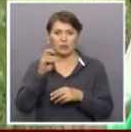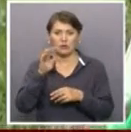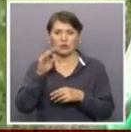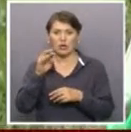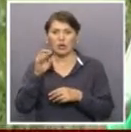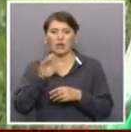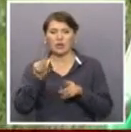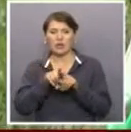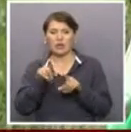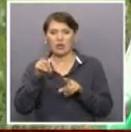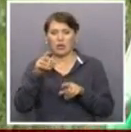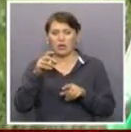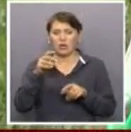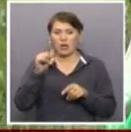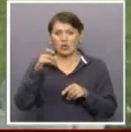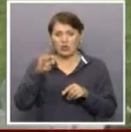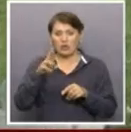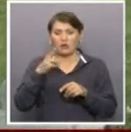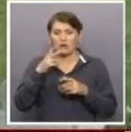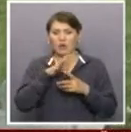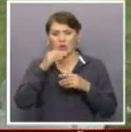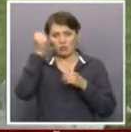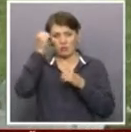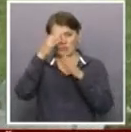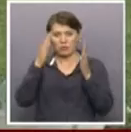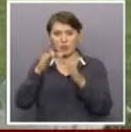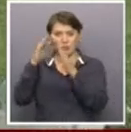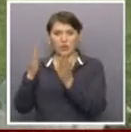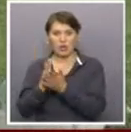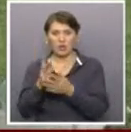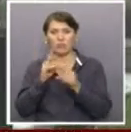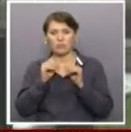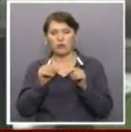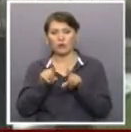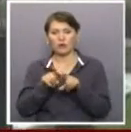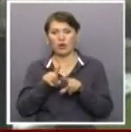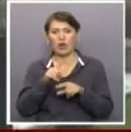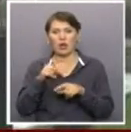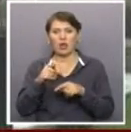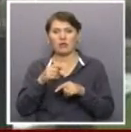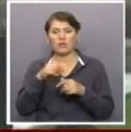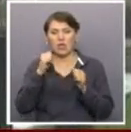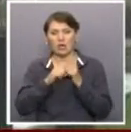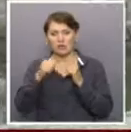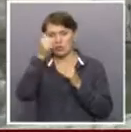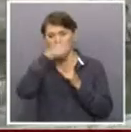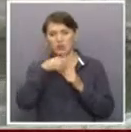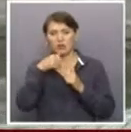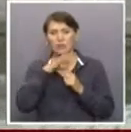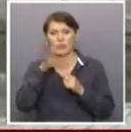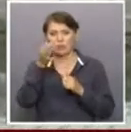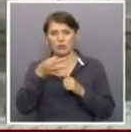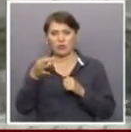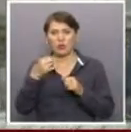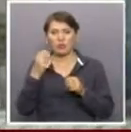бейнеленген ескерткіш тақта мен мүсін қойылған. Игі істі қолға алған боксшылардың айтуынша батырларды жыл сайын өз елімізде еске алғанмен басына